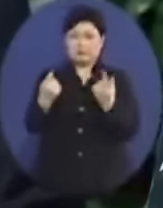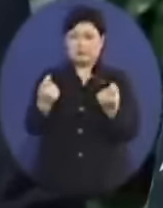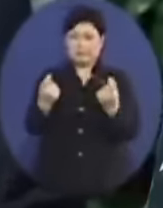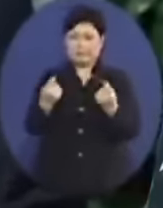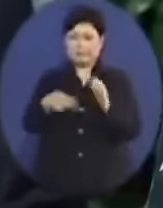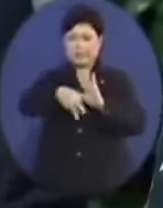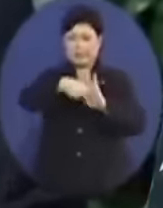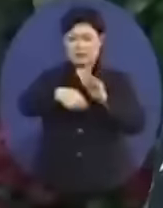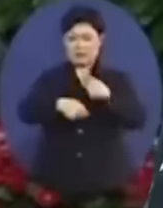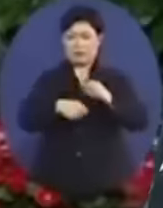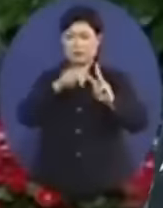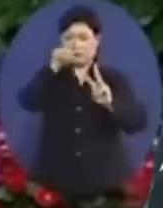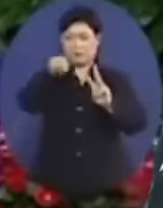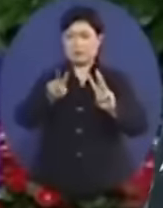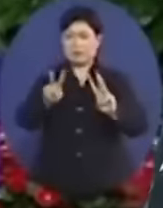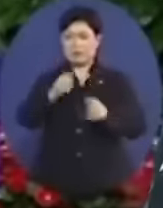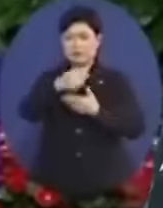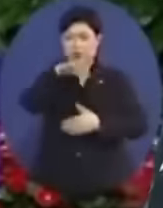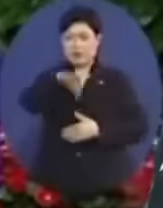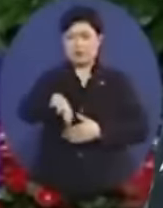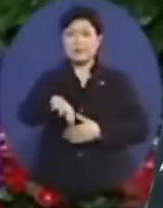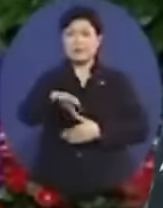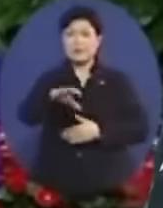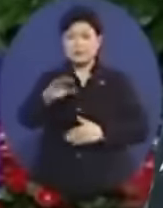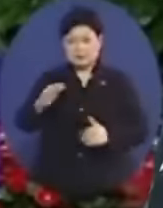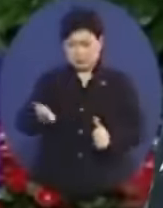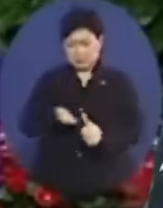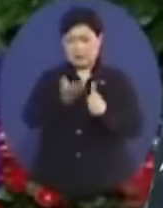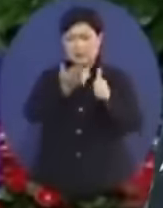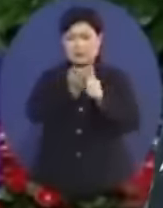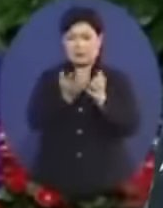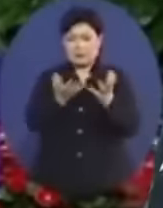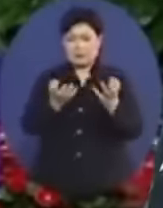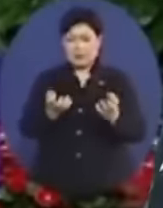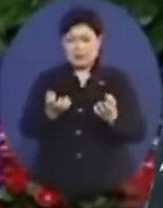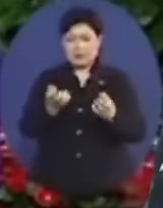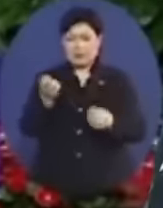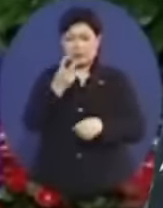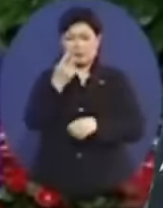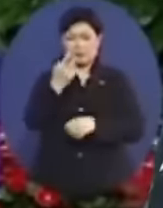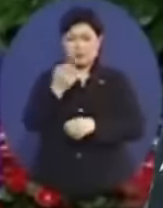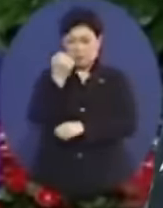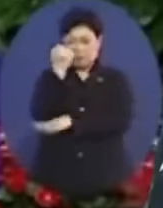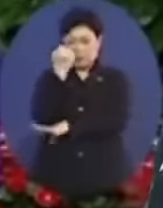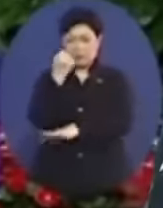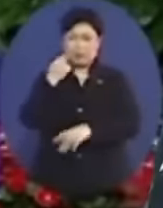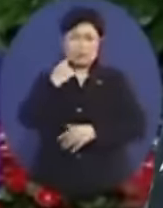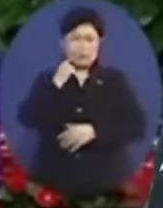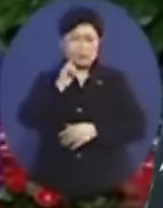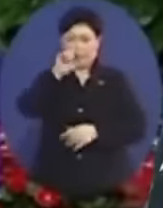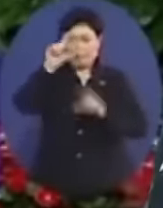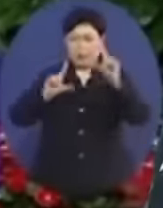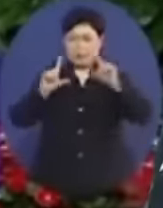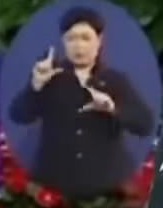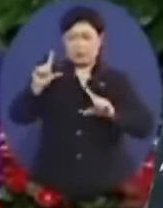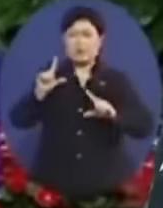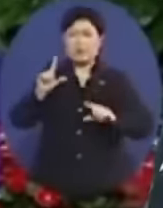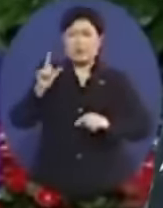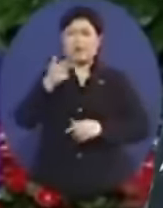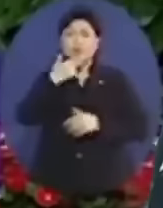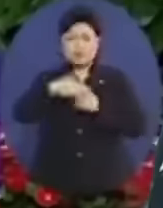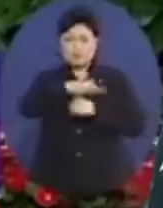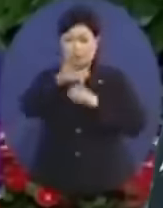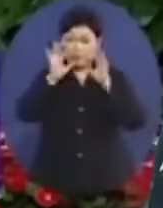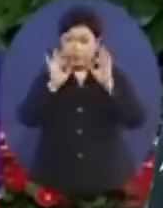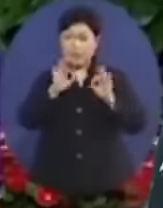이사야 53장 2절에 그는 주 앞에서 자라나기를 예언한 순 같고 마른 땅에서 나온 뿌리 같아서 고운 모양도 없고 풍채도 없은즉 우리가